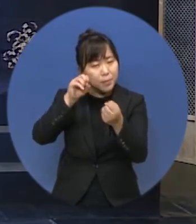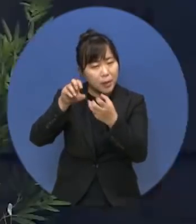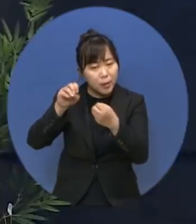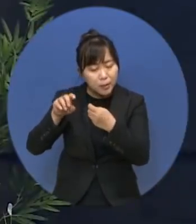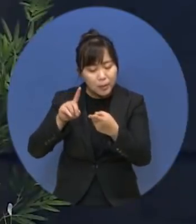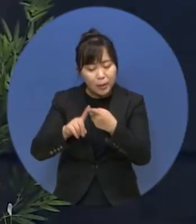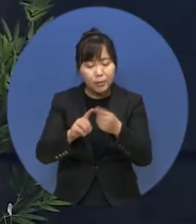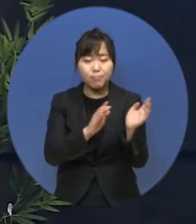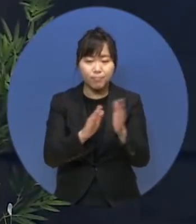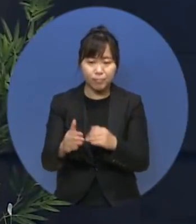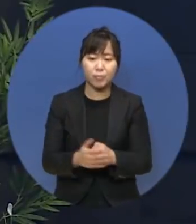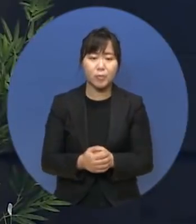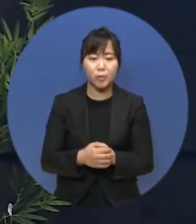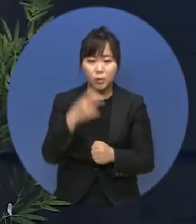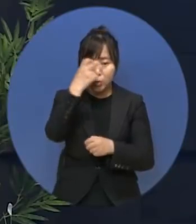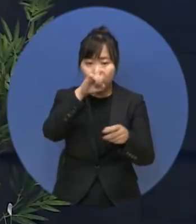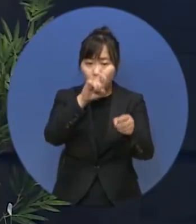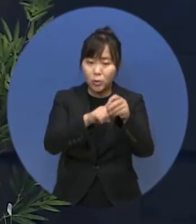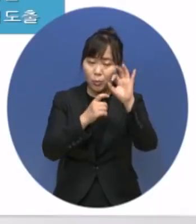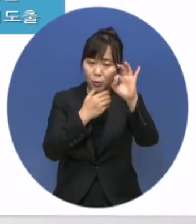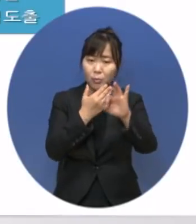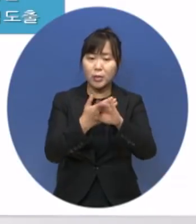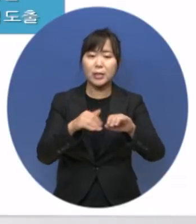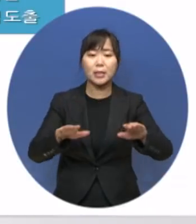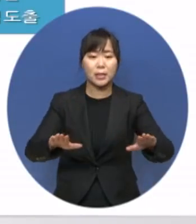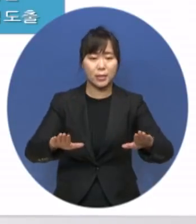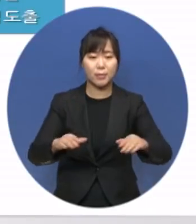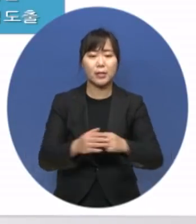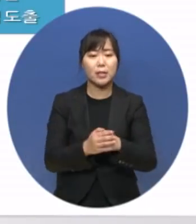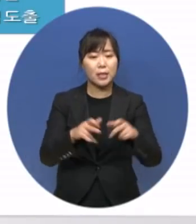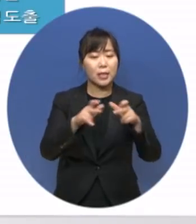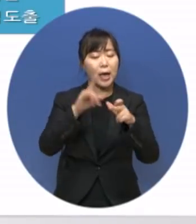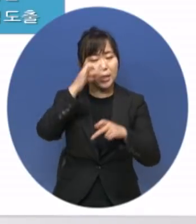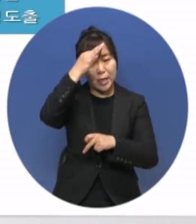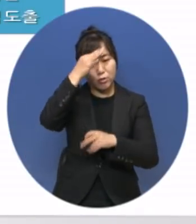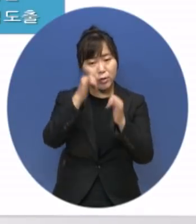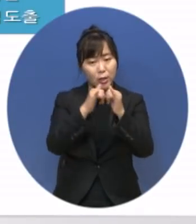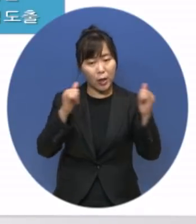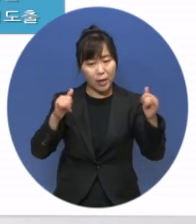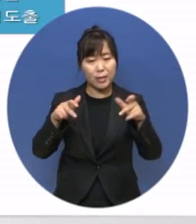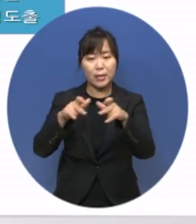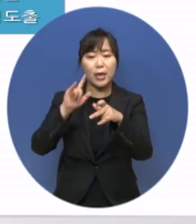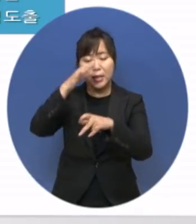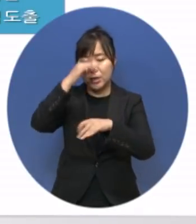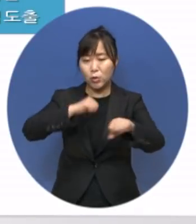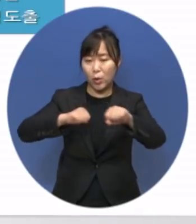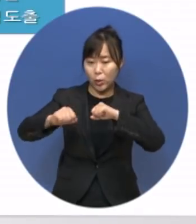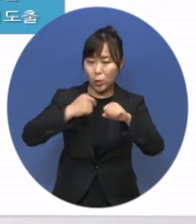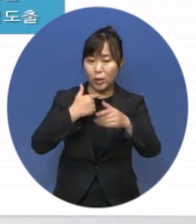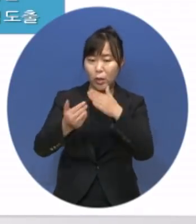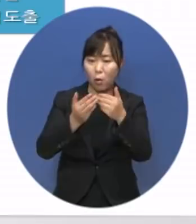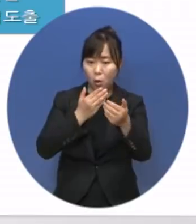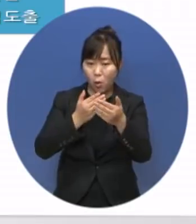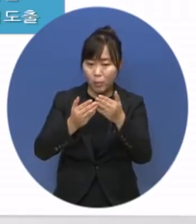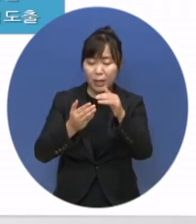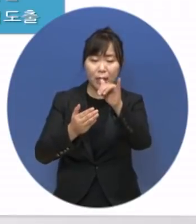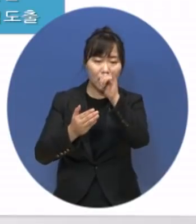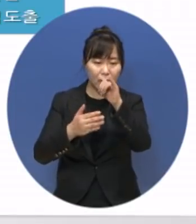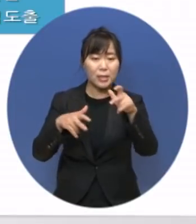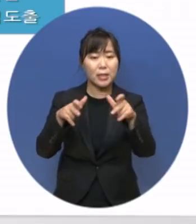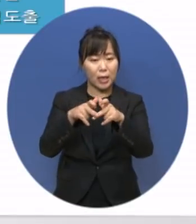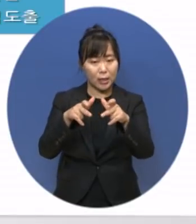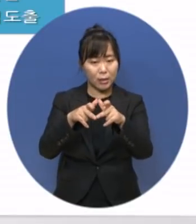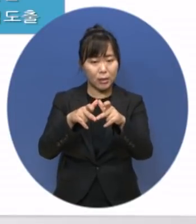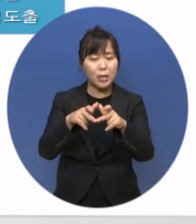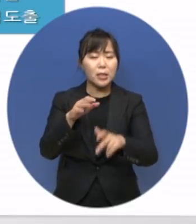제시하였습니다. 조사의 목적에서는 지금 현재 장애예술인과 장애예술활동 경험 있는